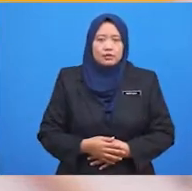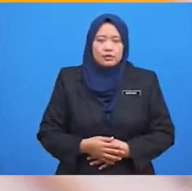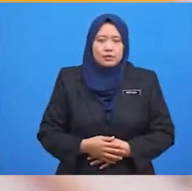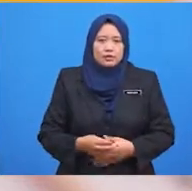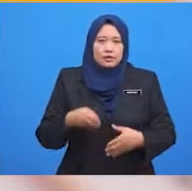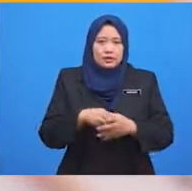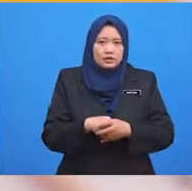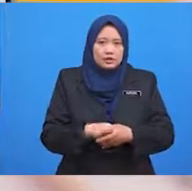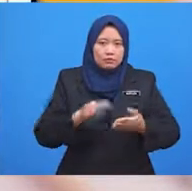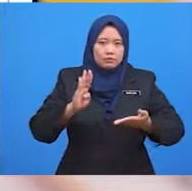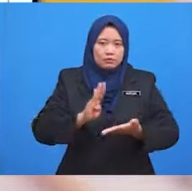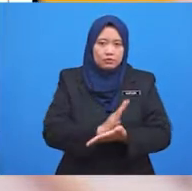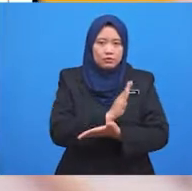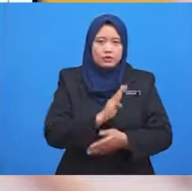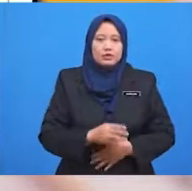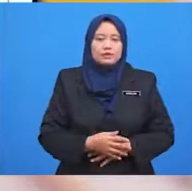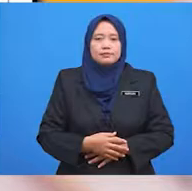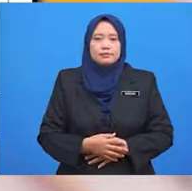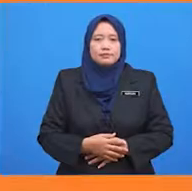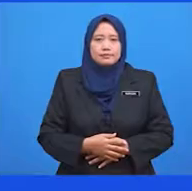borang consultation pelanggan.